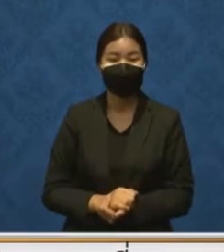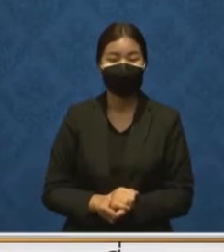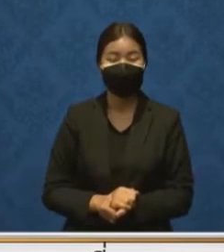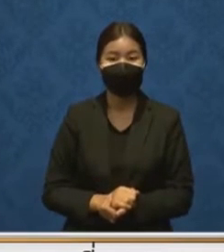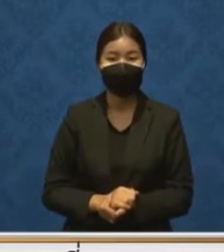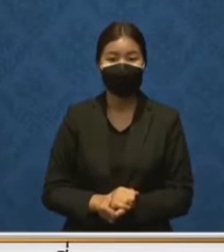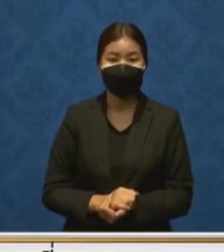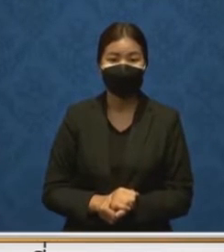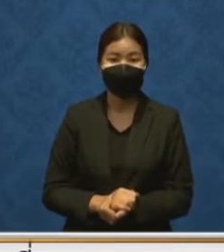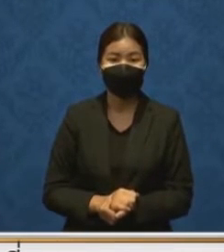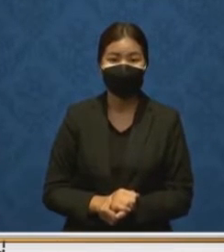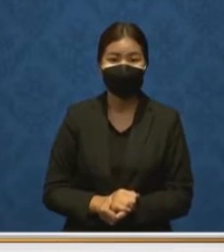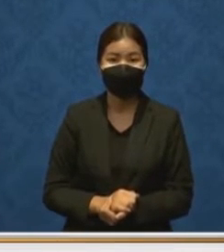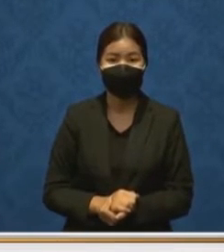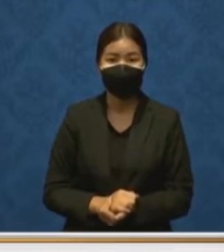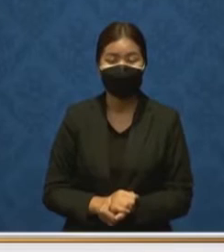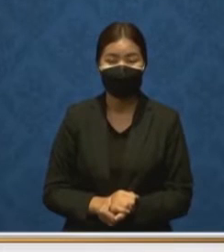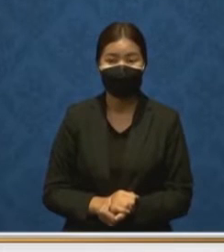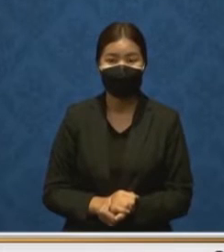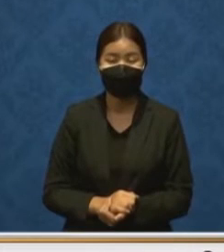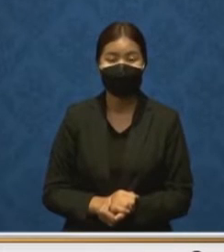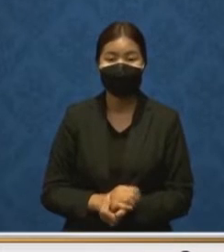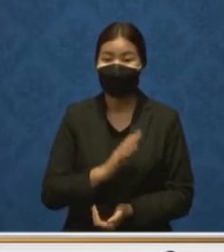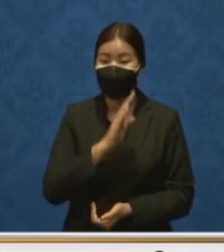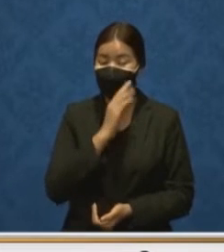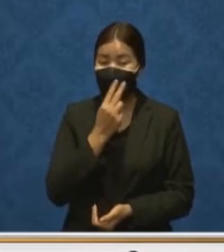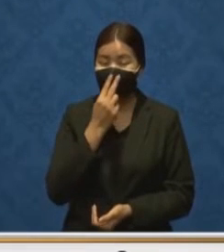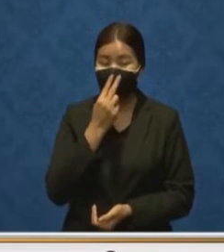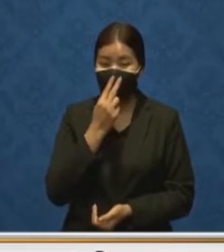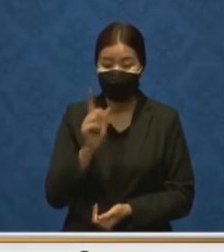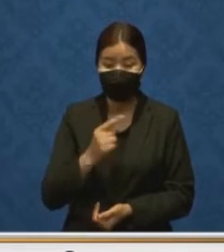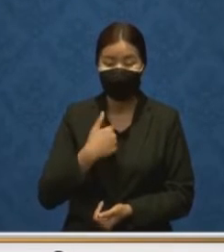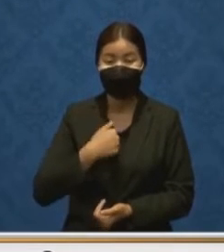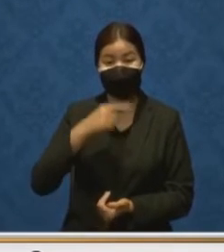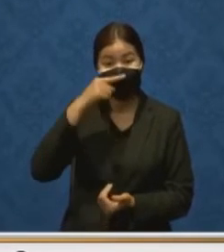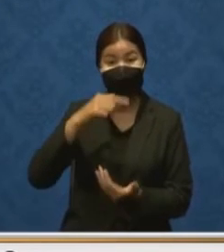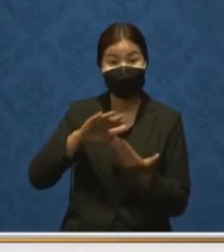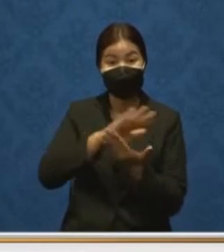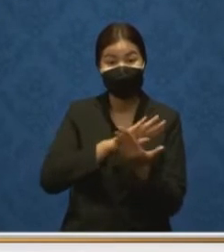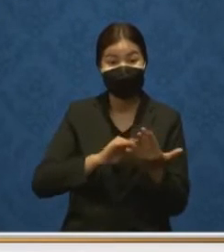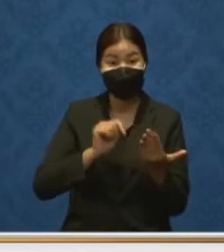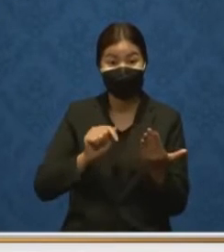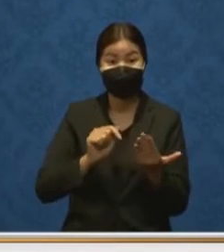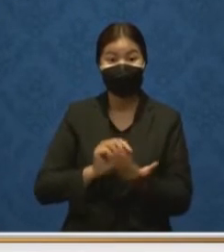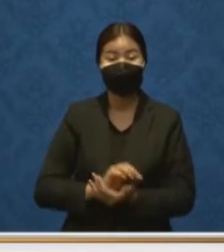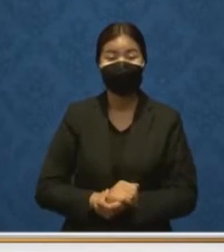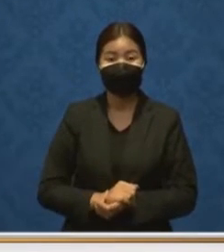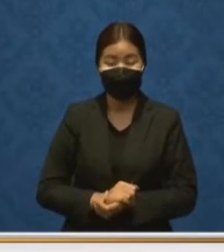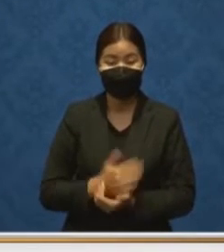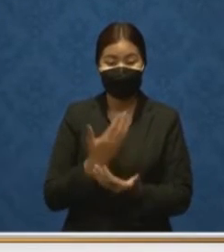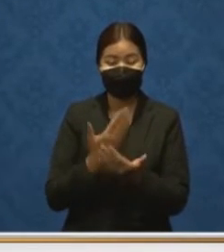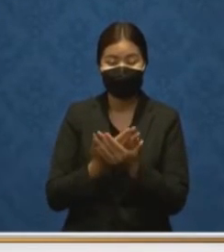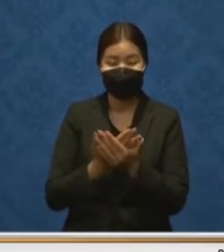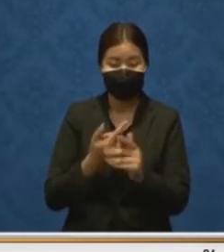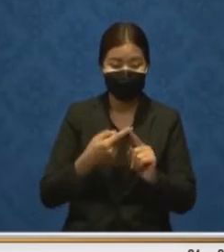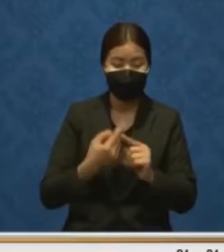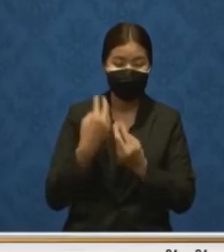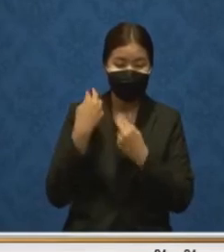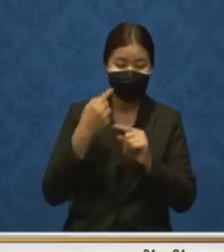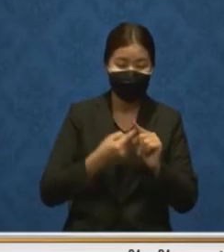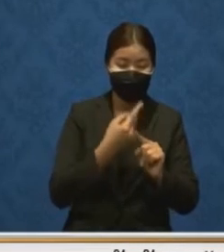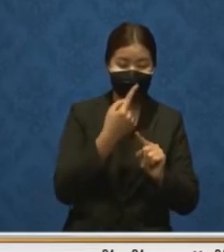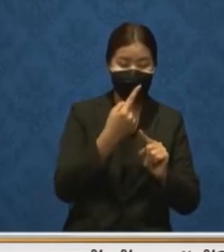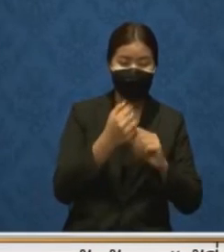อย่างไรก็ตามถามาดูตัวเลขขอเทศจริสำหรับในประเทศไยที่มีการตดตามตัเลขพบวามกรา 65